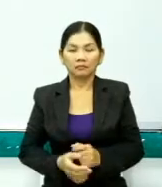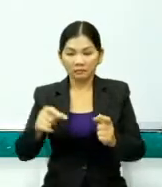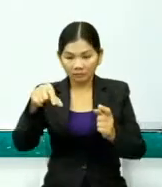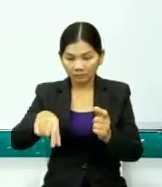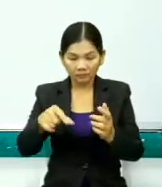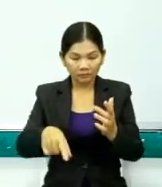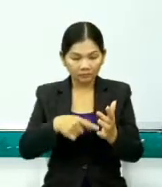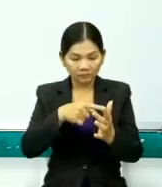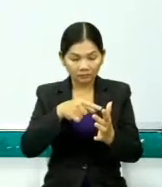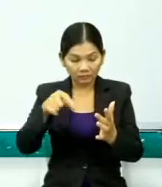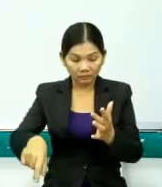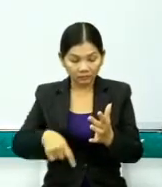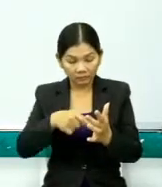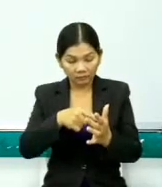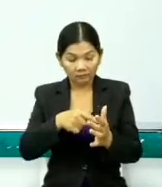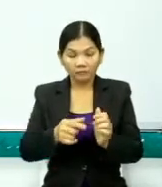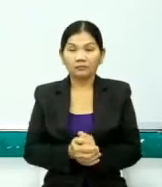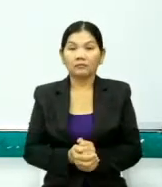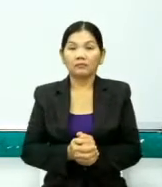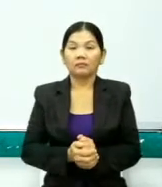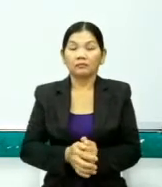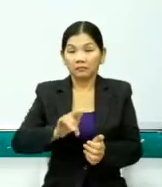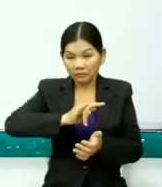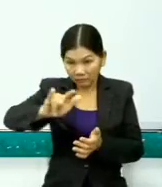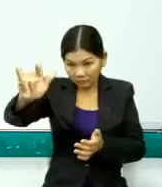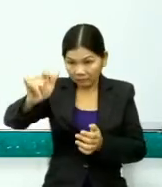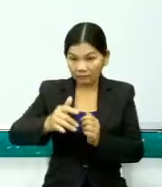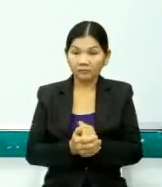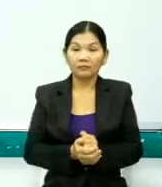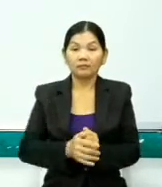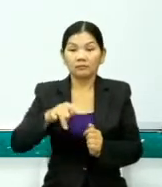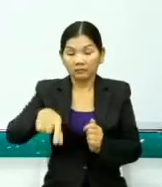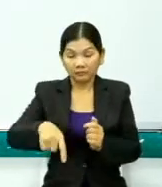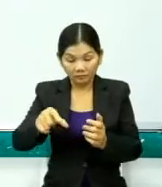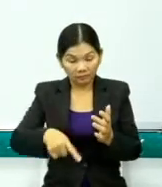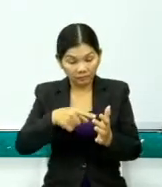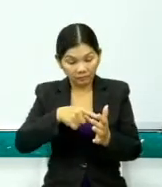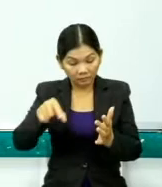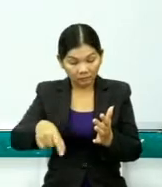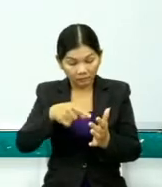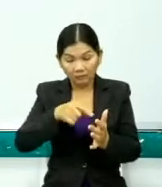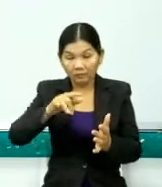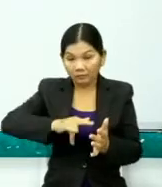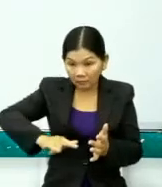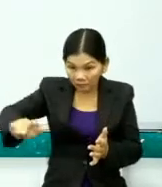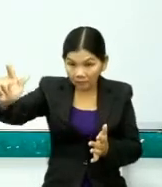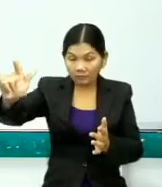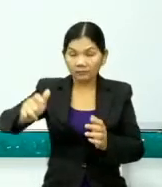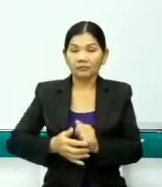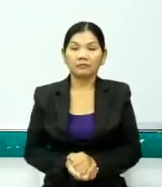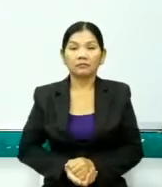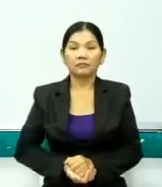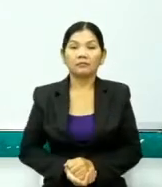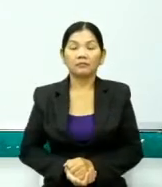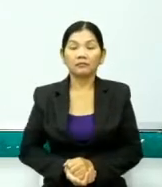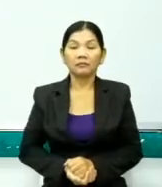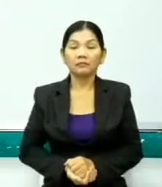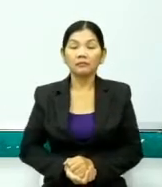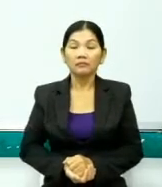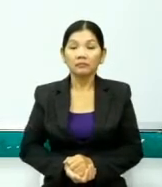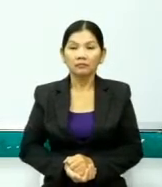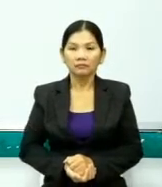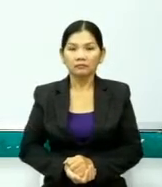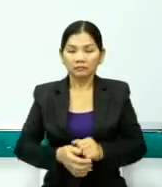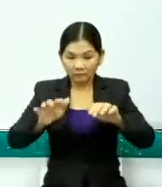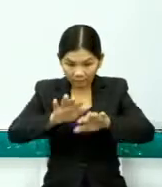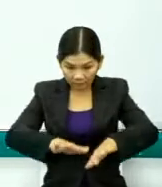kê hà chà mặt đoàn tiết kê hà con ná chà dân kê kê bị chơi